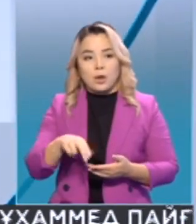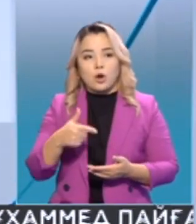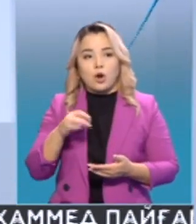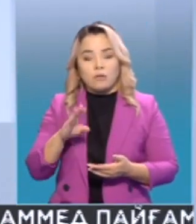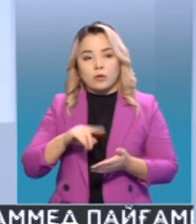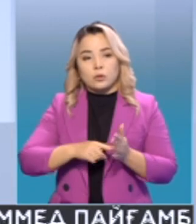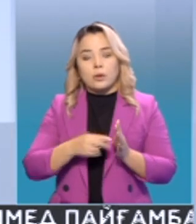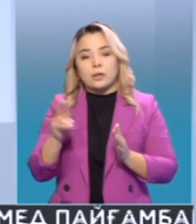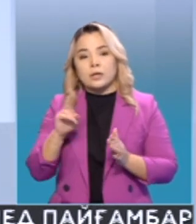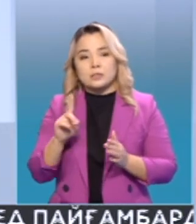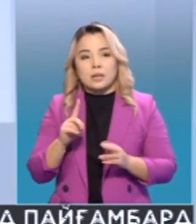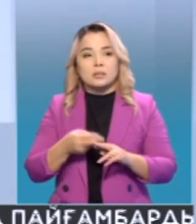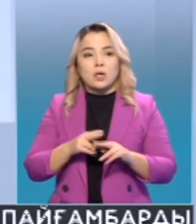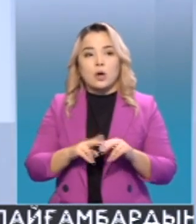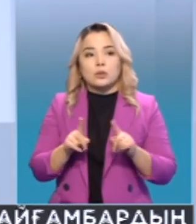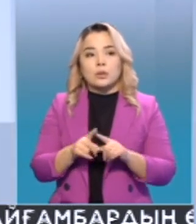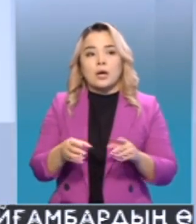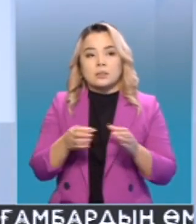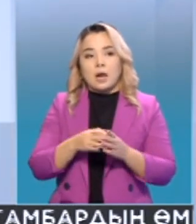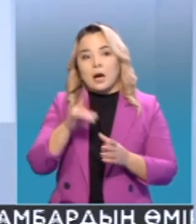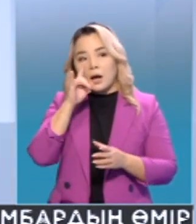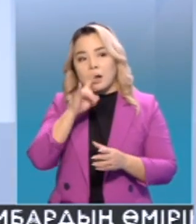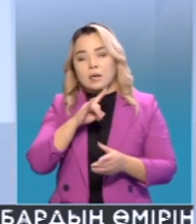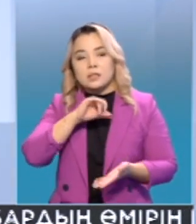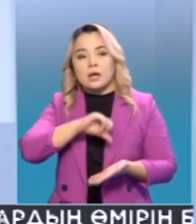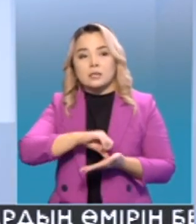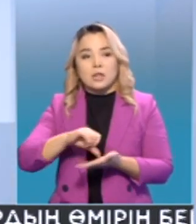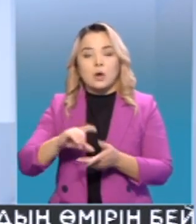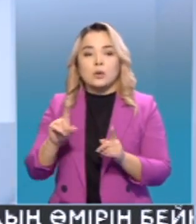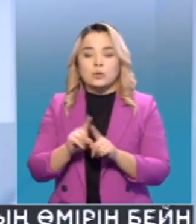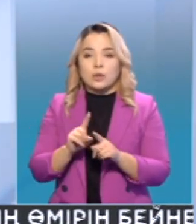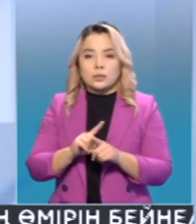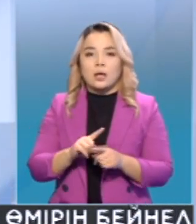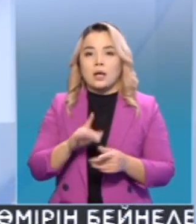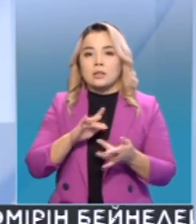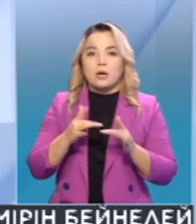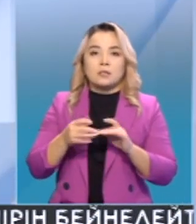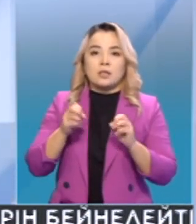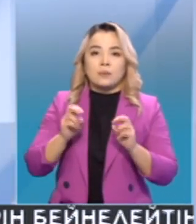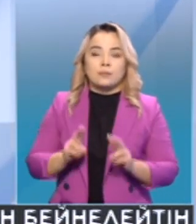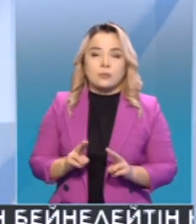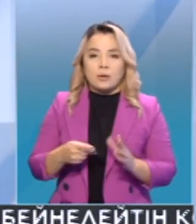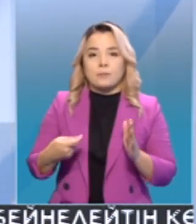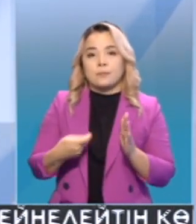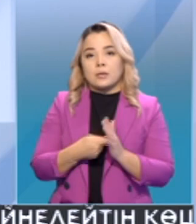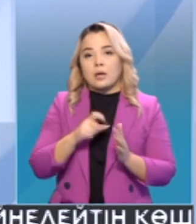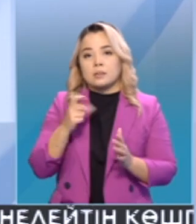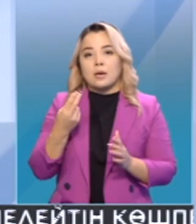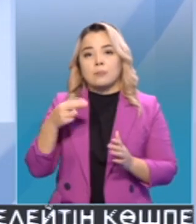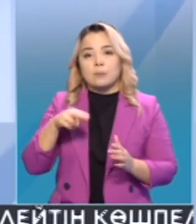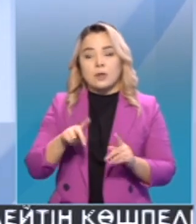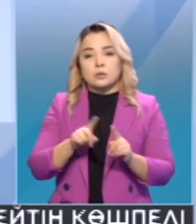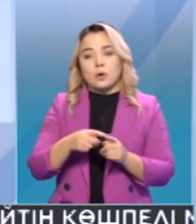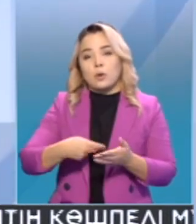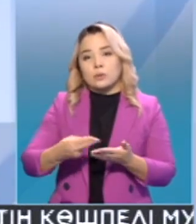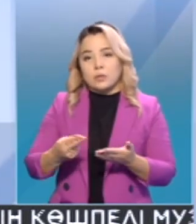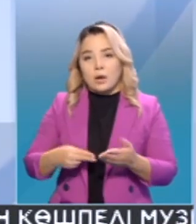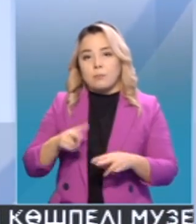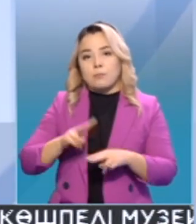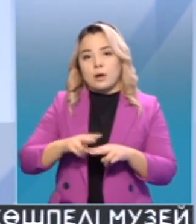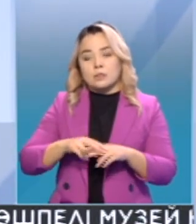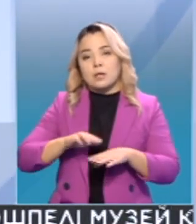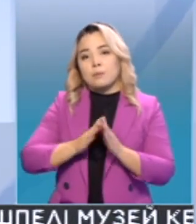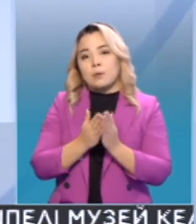vmp.gov.kz немесе e-gov.kz. Ол үшін қазақстандық тарапқа көшіп келушінің электрондық цифрлық қолтаңбасы және паспорттық деректері жеткілікті. Екінші